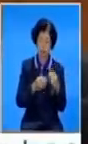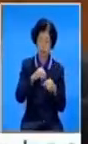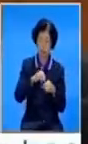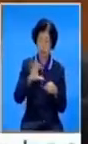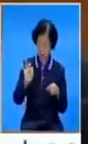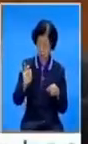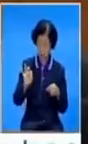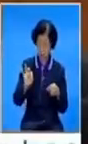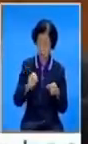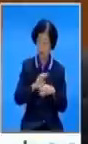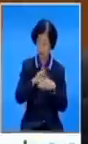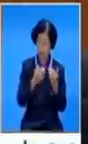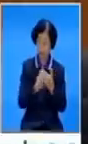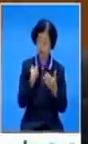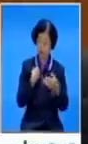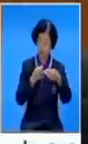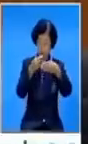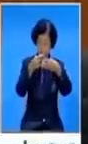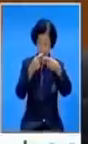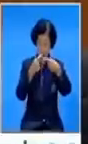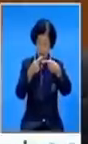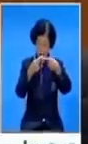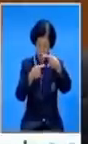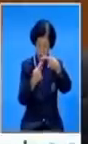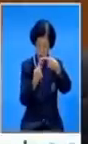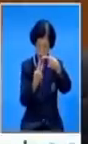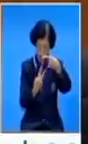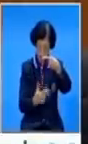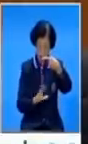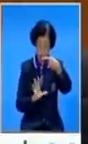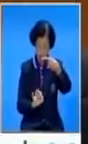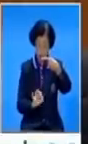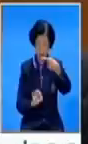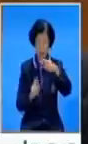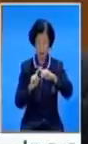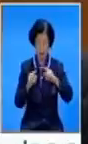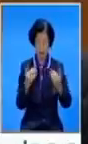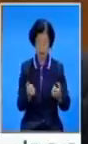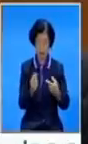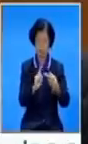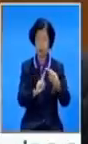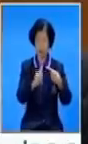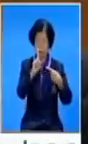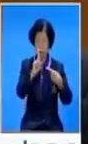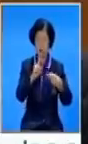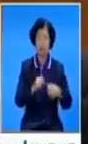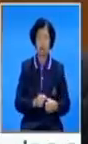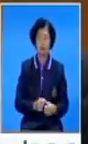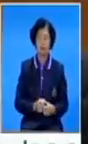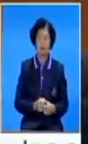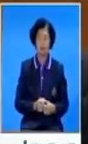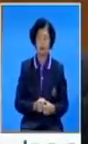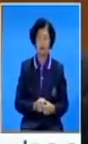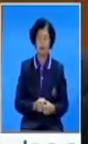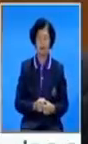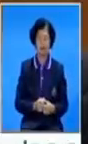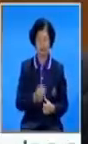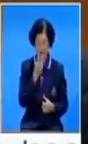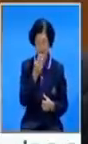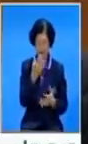และงานสอบสวนผมดูในตาแล้วคงกดปุ่มเขียวกันทุกคน